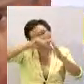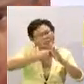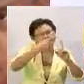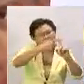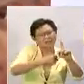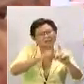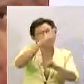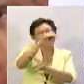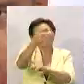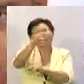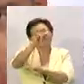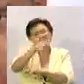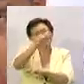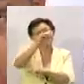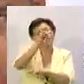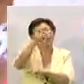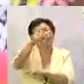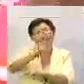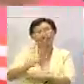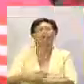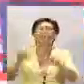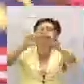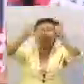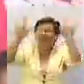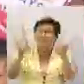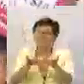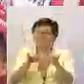dari Mersing. Sayangi Malaysia.